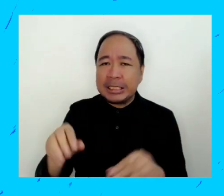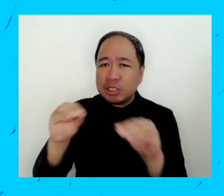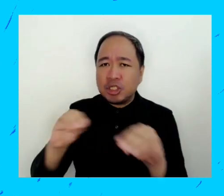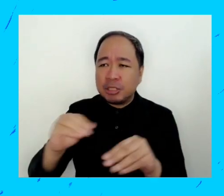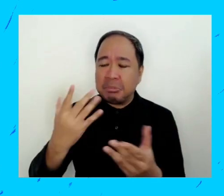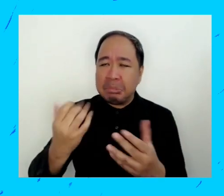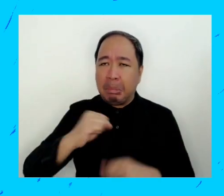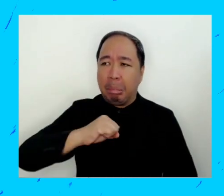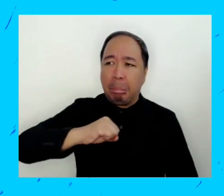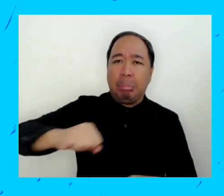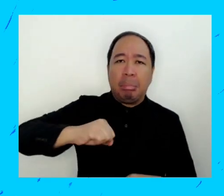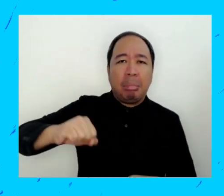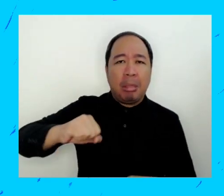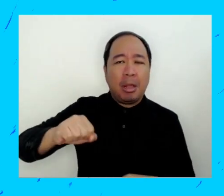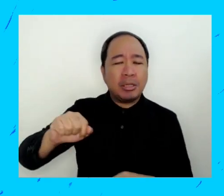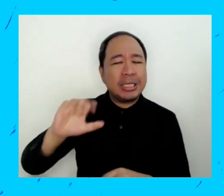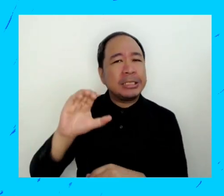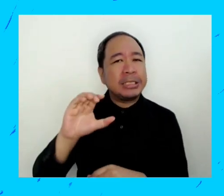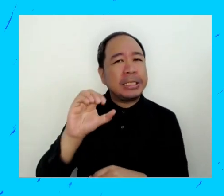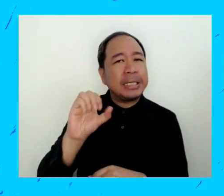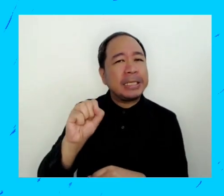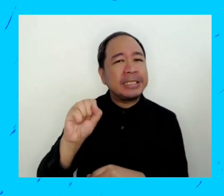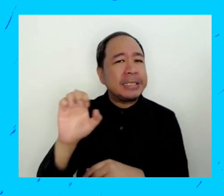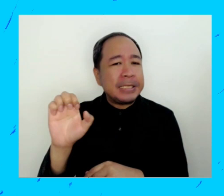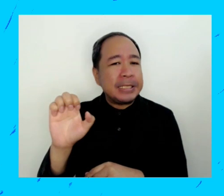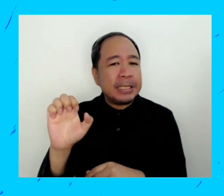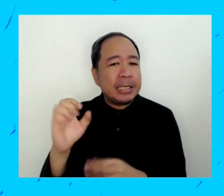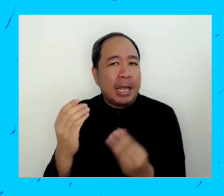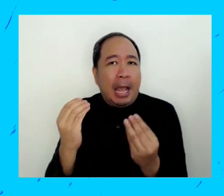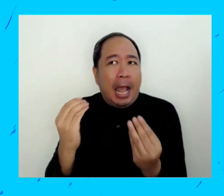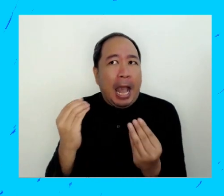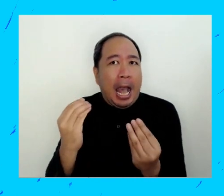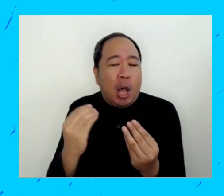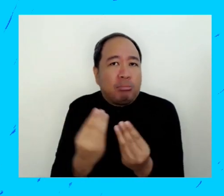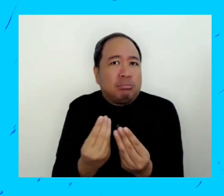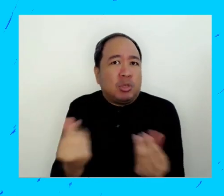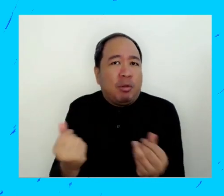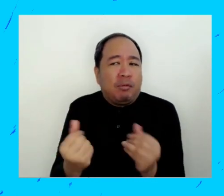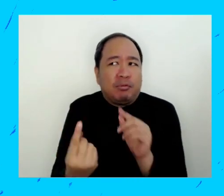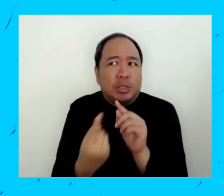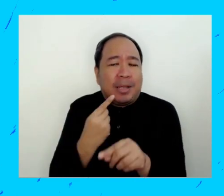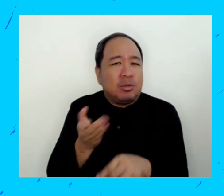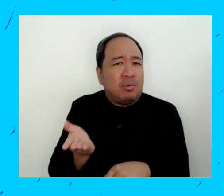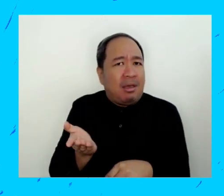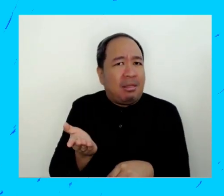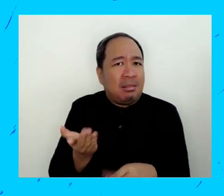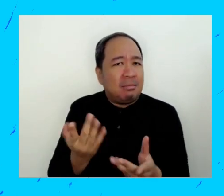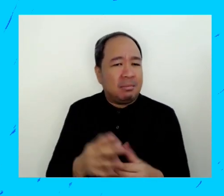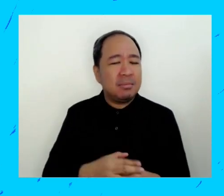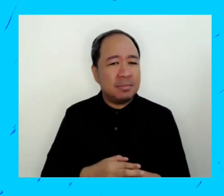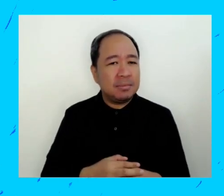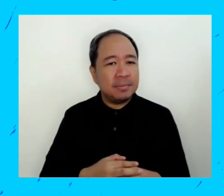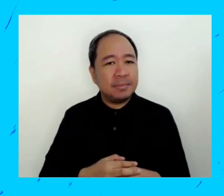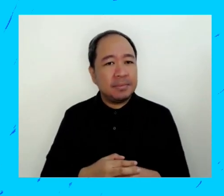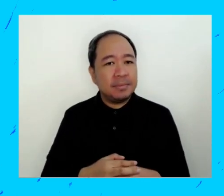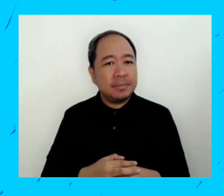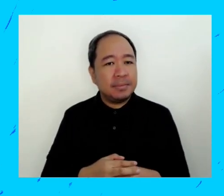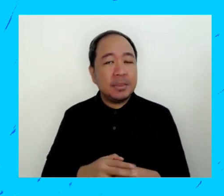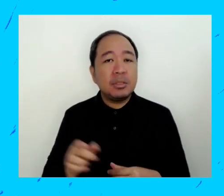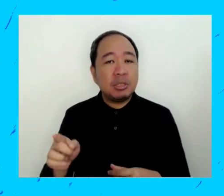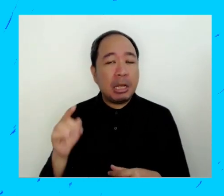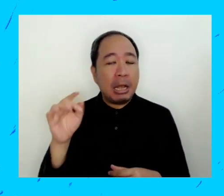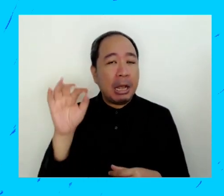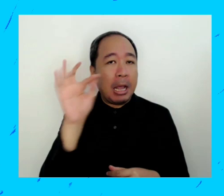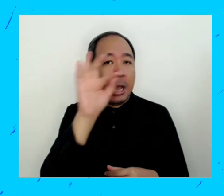contre l'éducation sexuelle compréhensive? Et comment est-ce qu'on peut faire face à ça? C'est